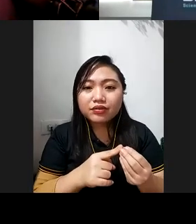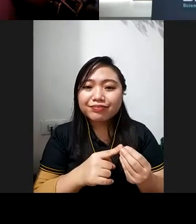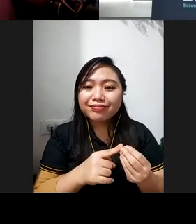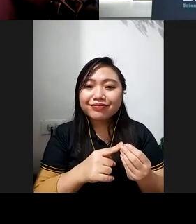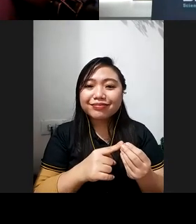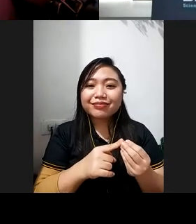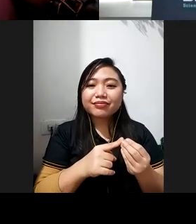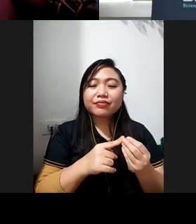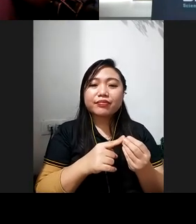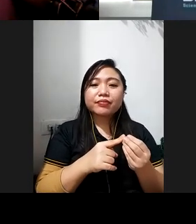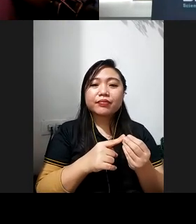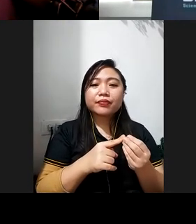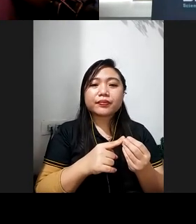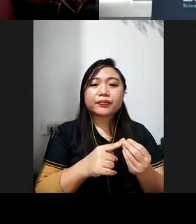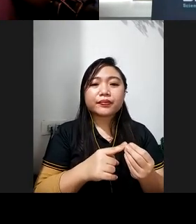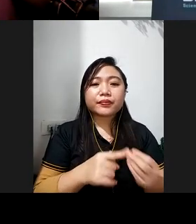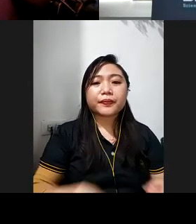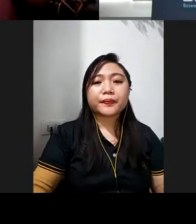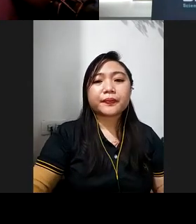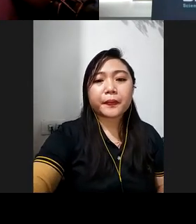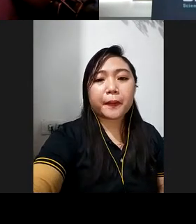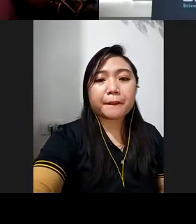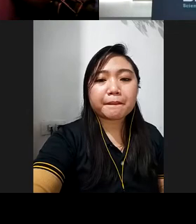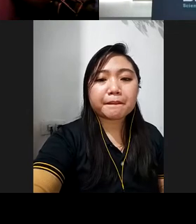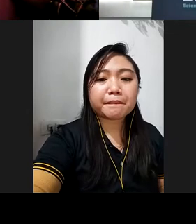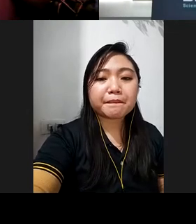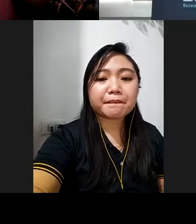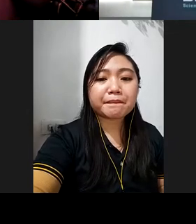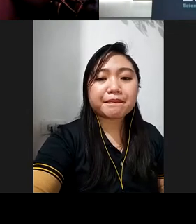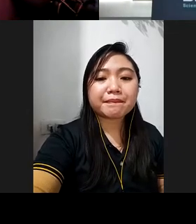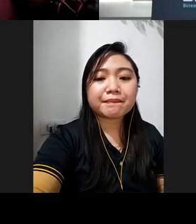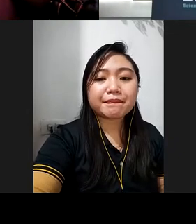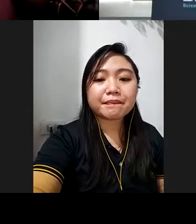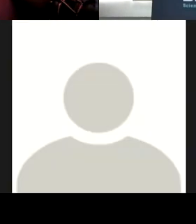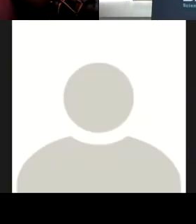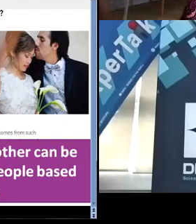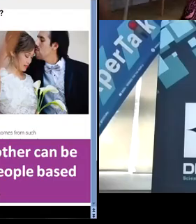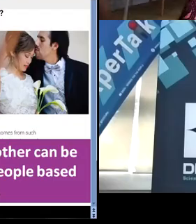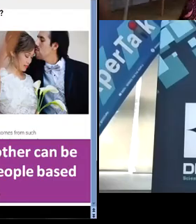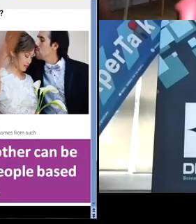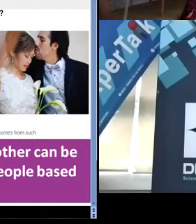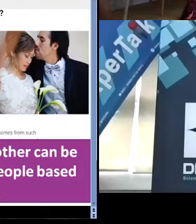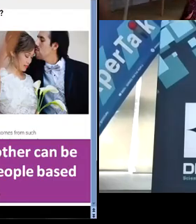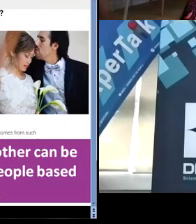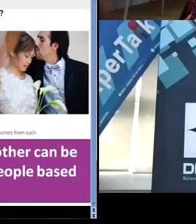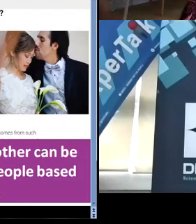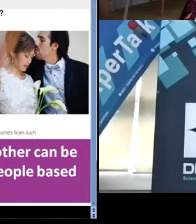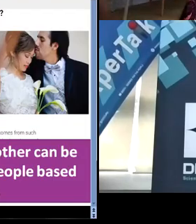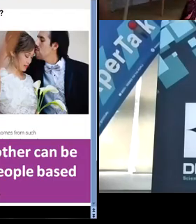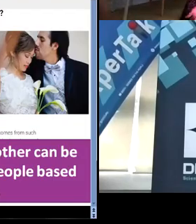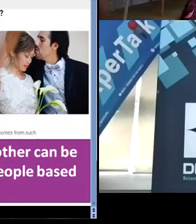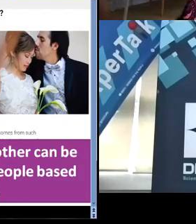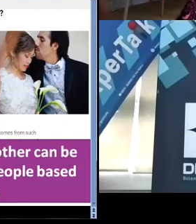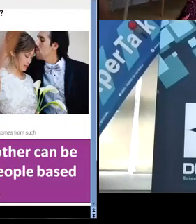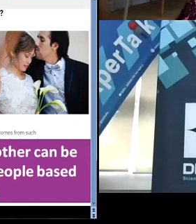bias because stereotypes exist in all society. Kung tayo ay may oversimplified assumption based on race, sex, age,